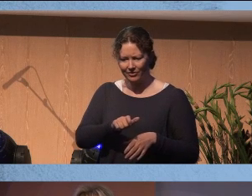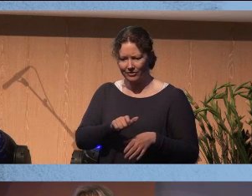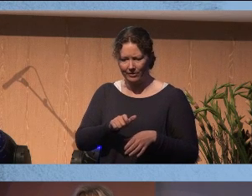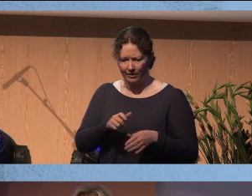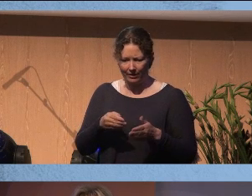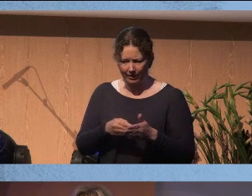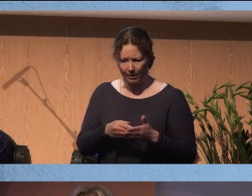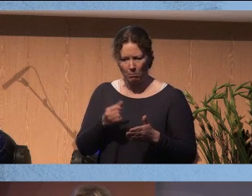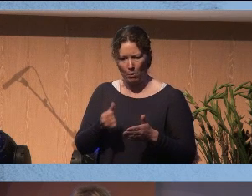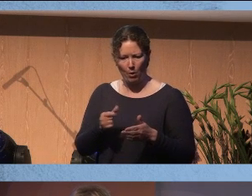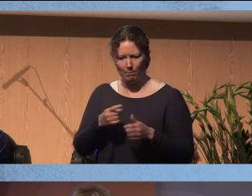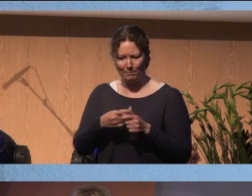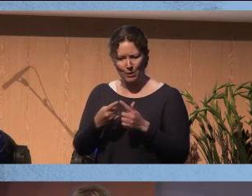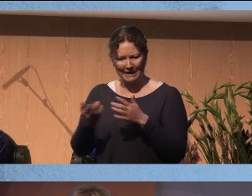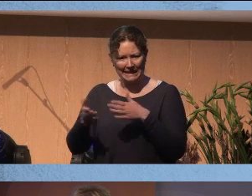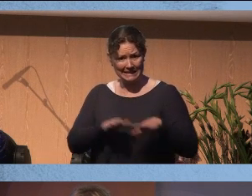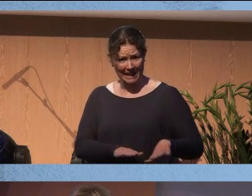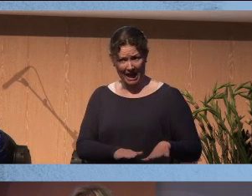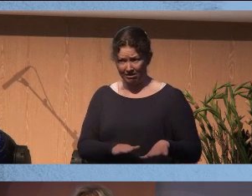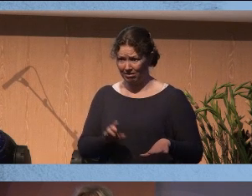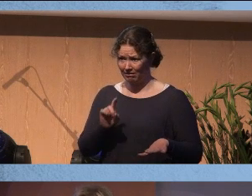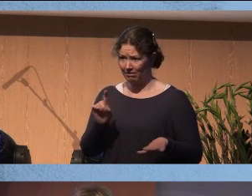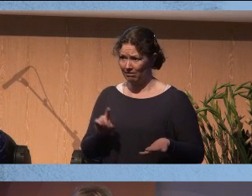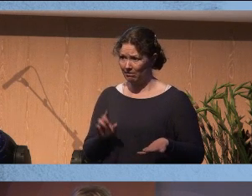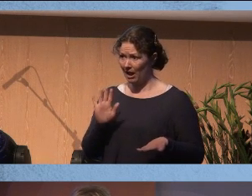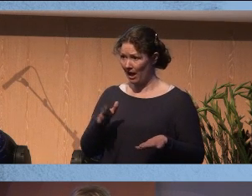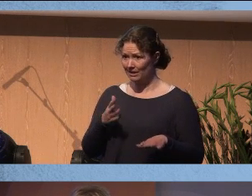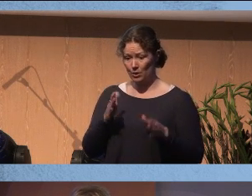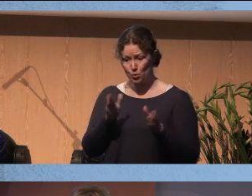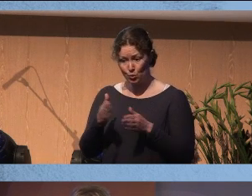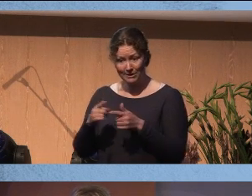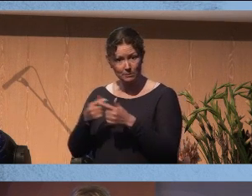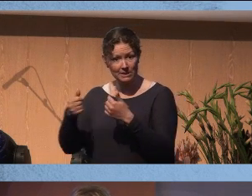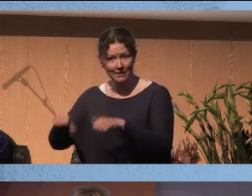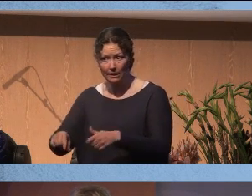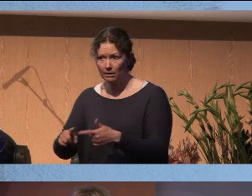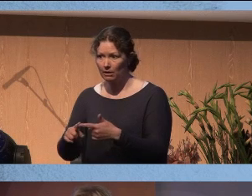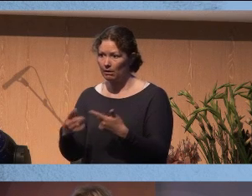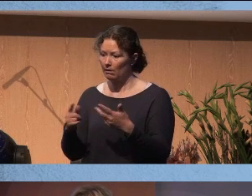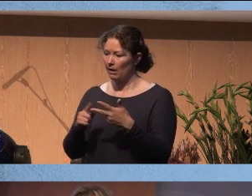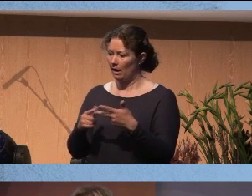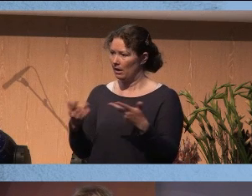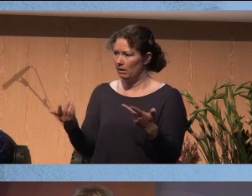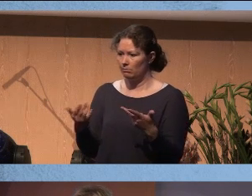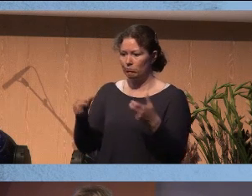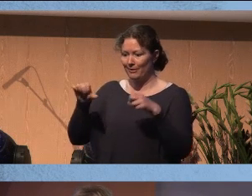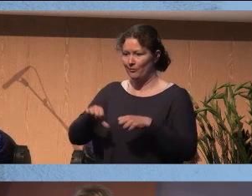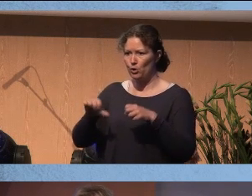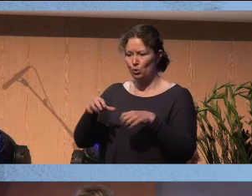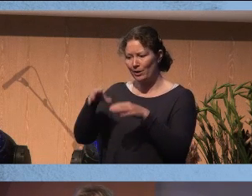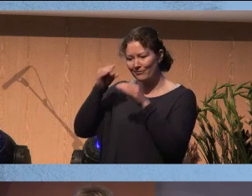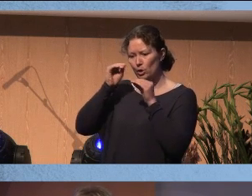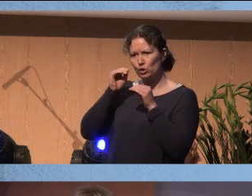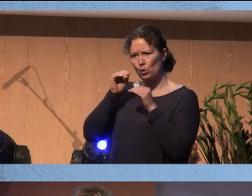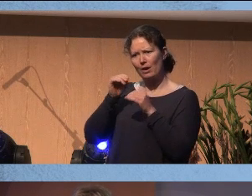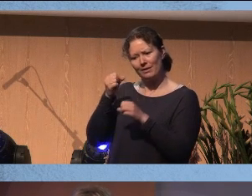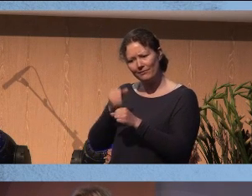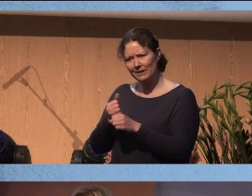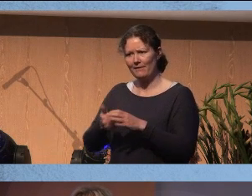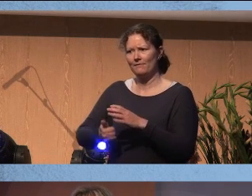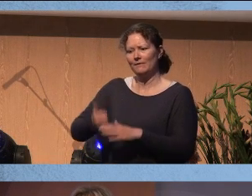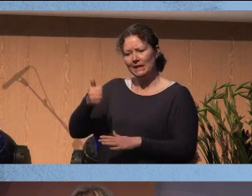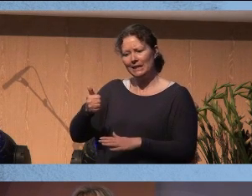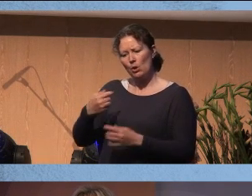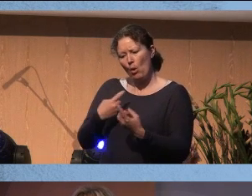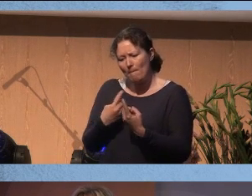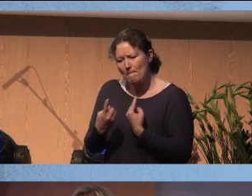må nedprioriteres? Det rutinene som svikter? Eller det en for dårlig forståelse av hvor viktig det